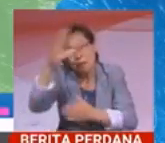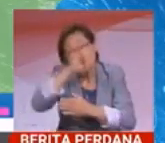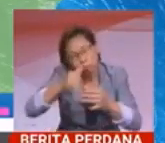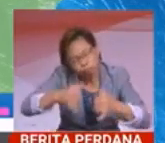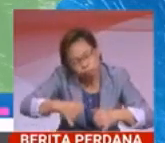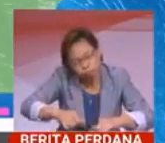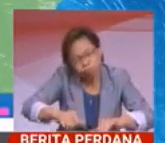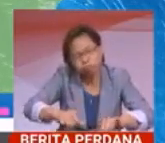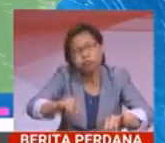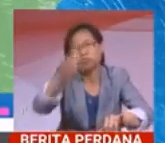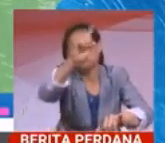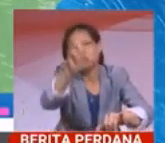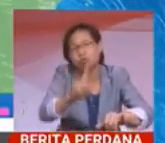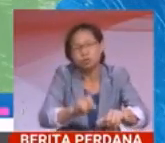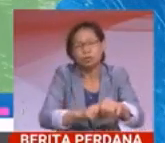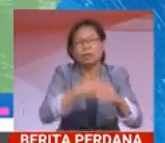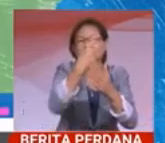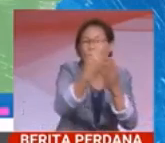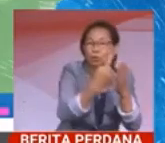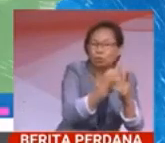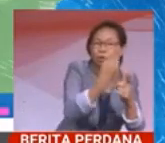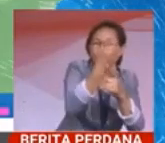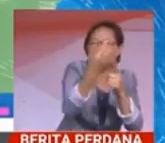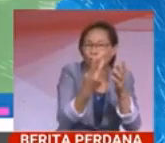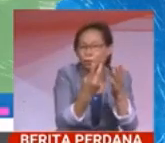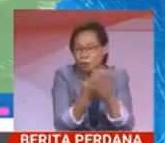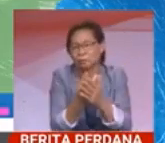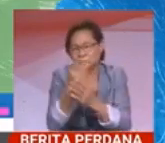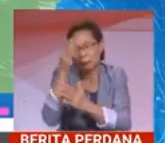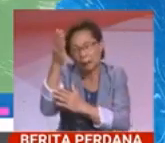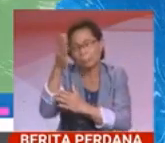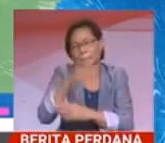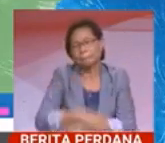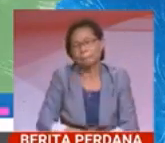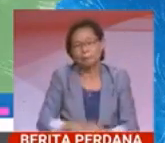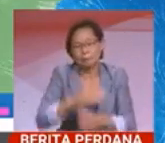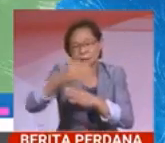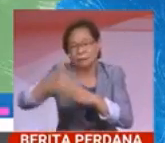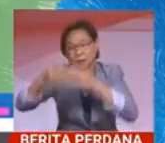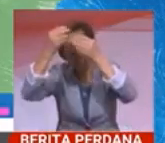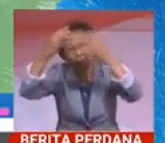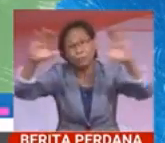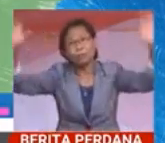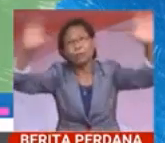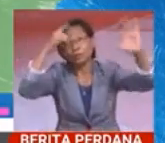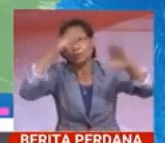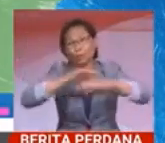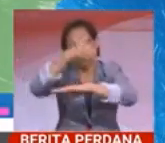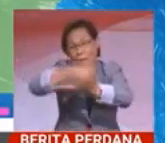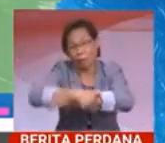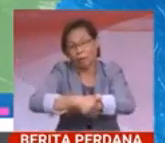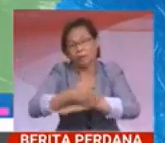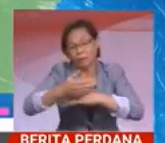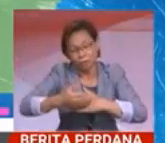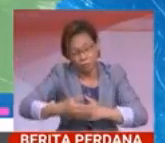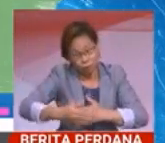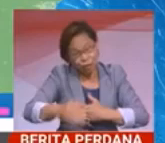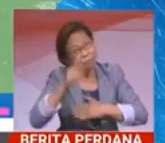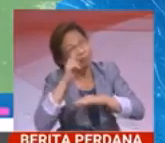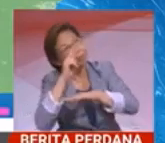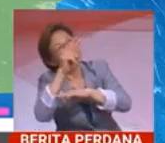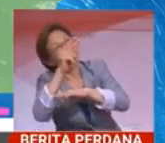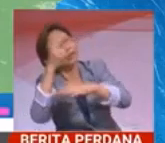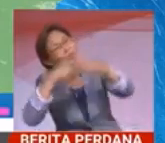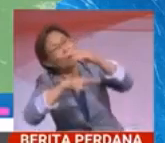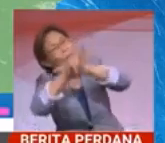berterusan untuk tempo satu hingga dua jam akan datang scan saja informasi cuaca untuk malam ini selesai terlihat paparan